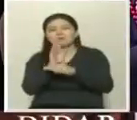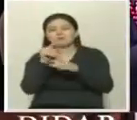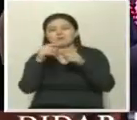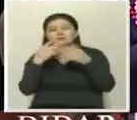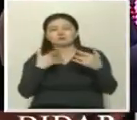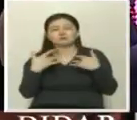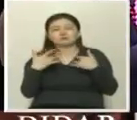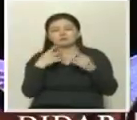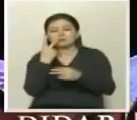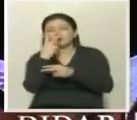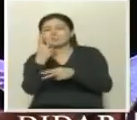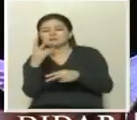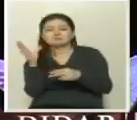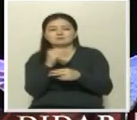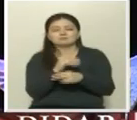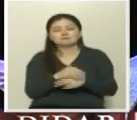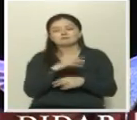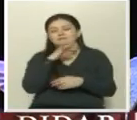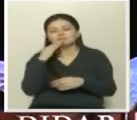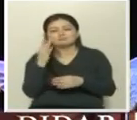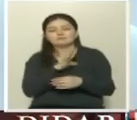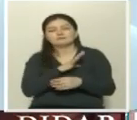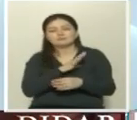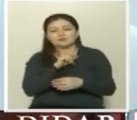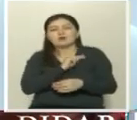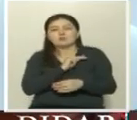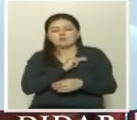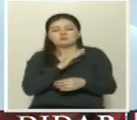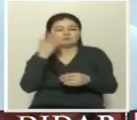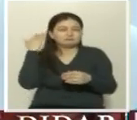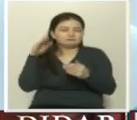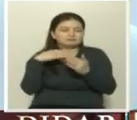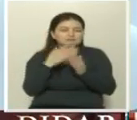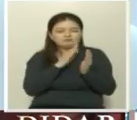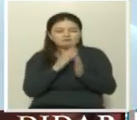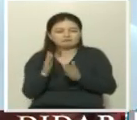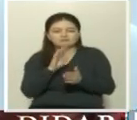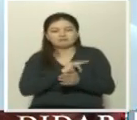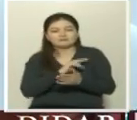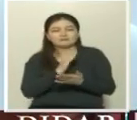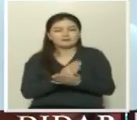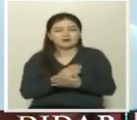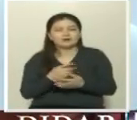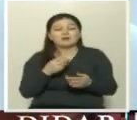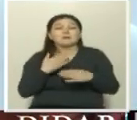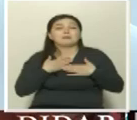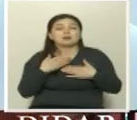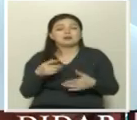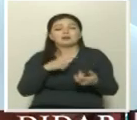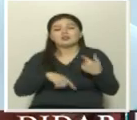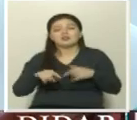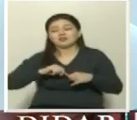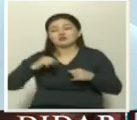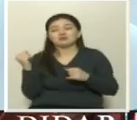любимому искусству было меньше благодаря кропотливому труду наших коллег мы достигли больших